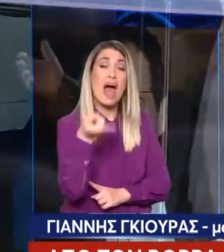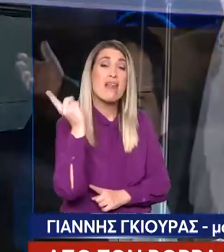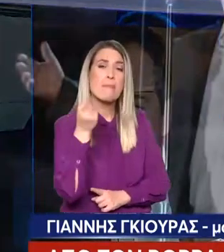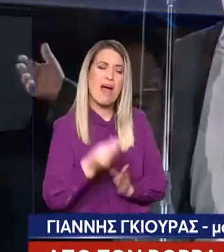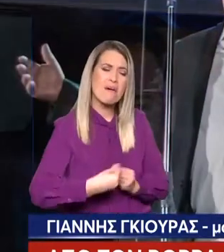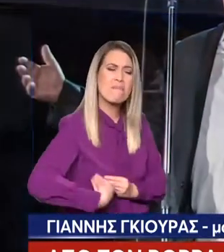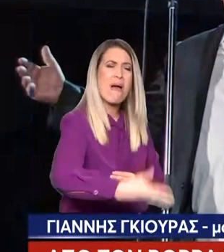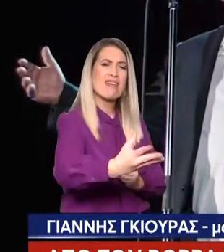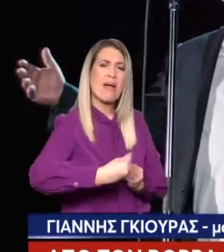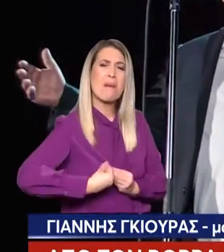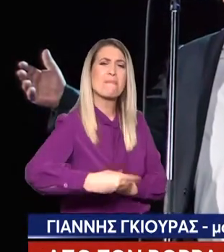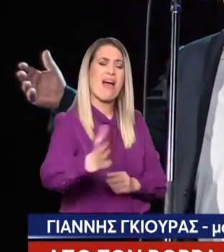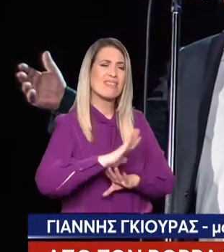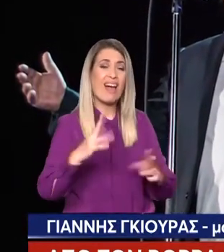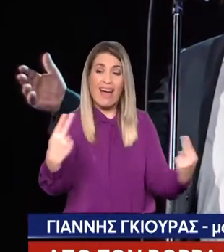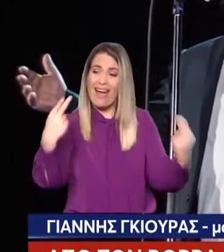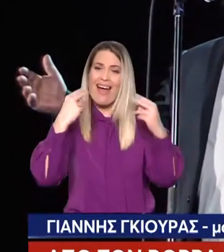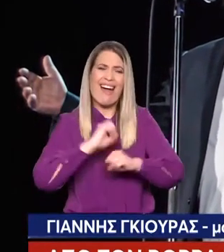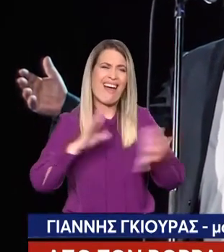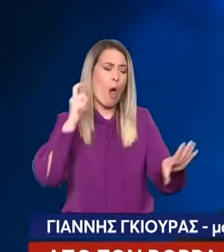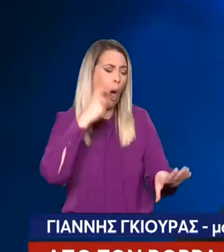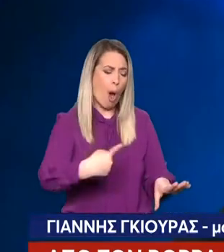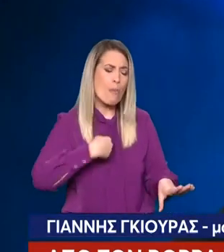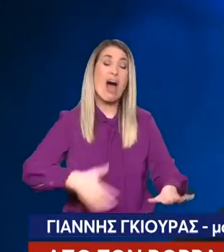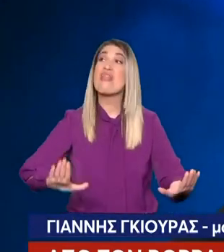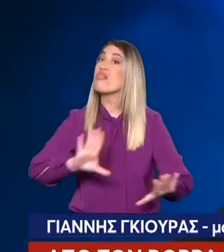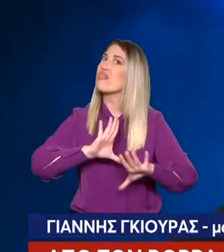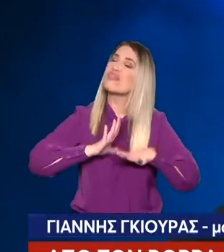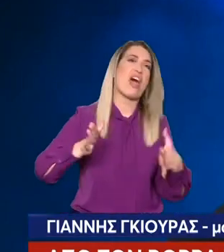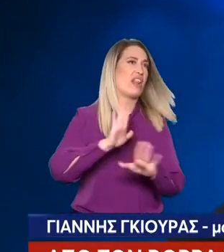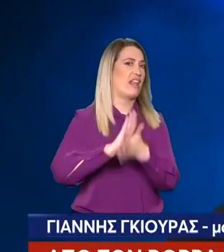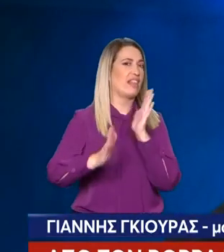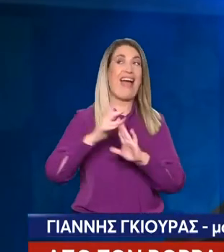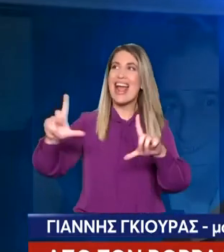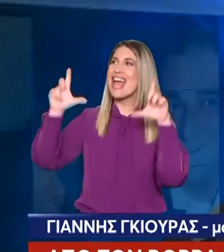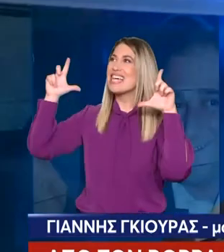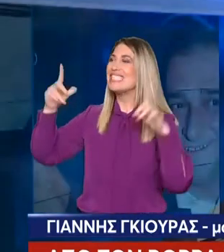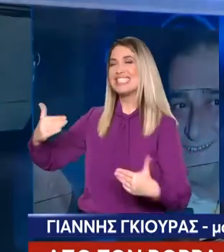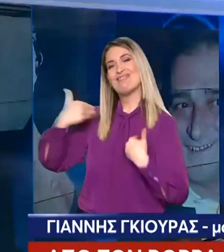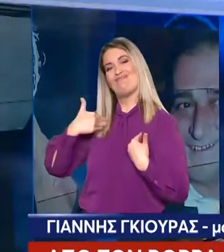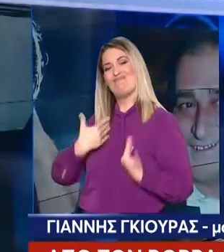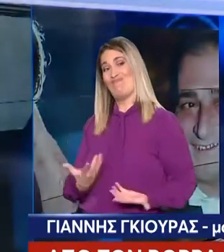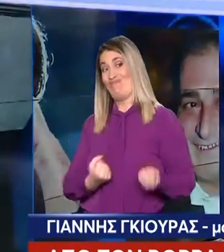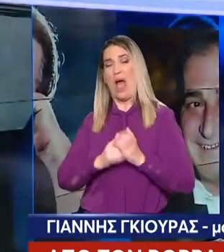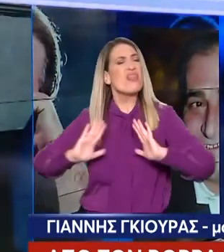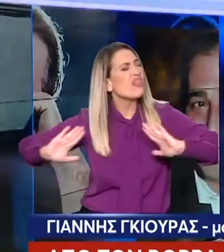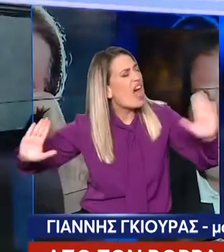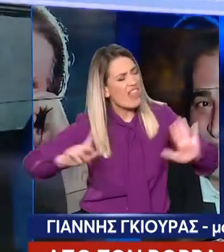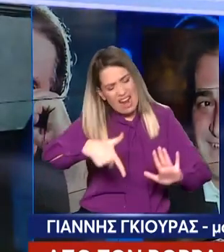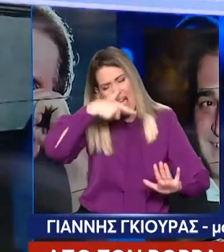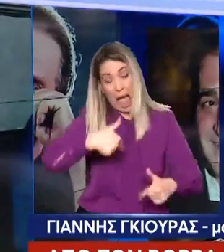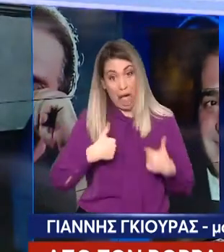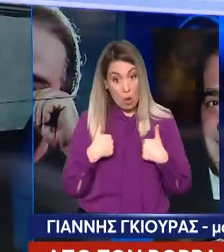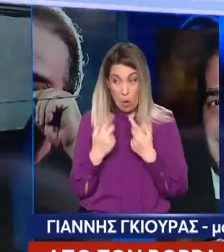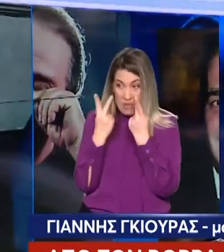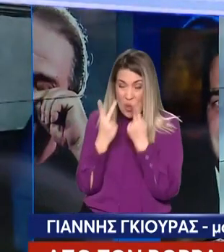κρυφά όμως, μακριά από τα φώτα της δημοσιότητας, ποτέ δεν θέλησε να το βγάλει αυτό προς τα έξω και εμάς που ξέραμε μας